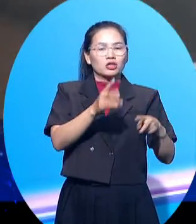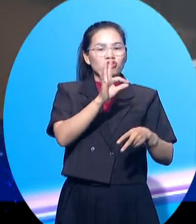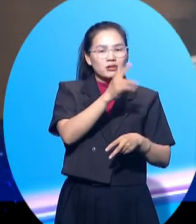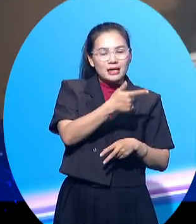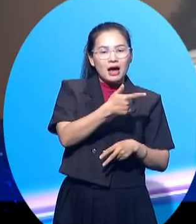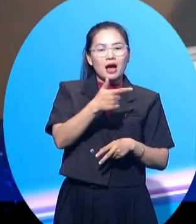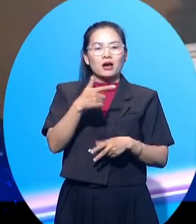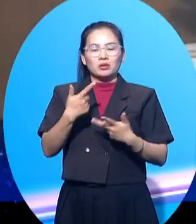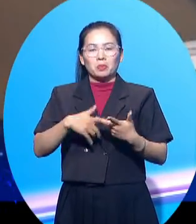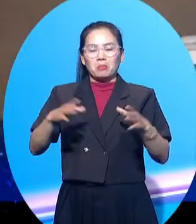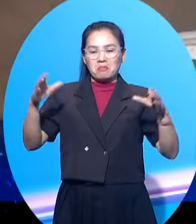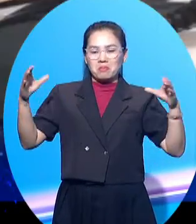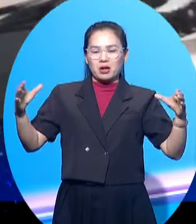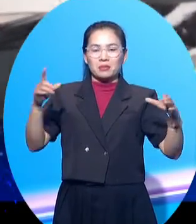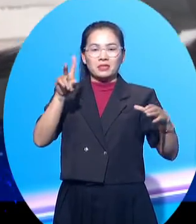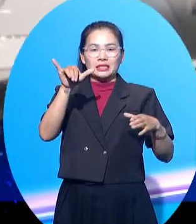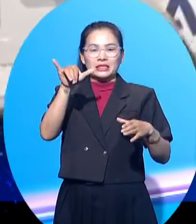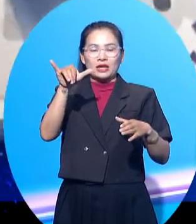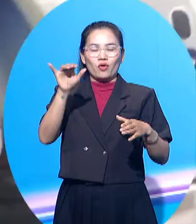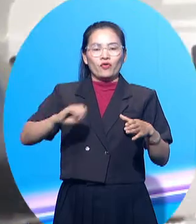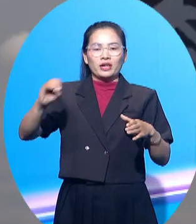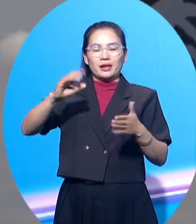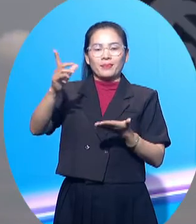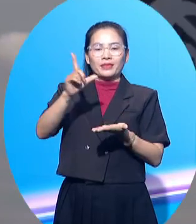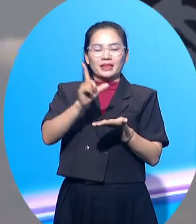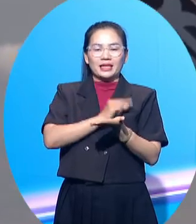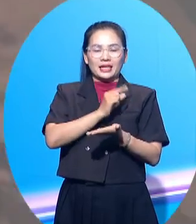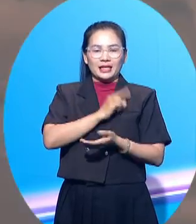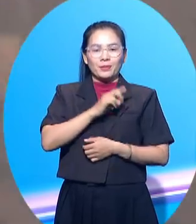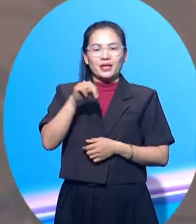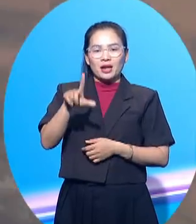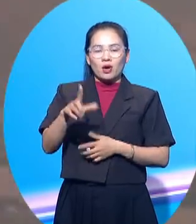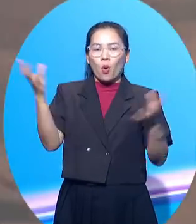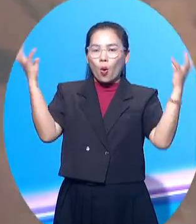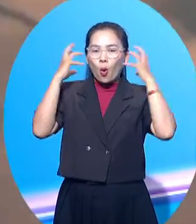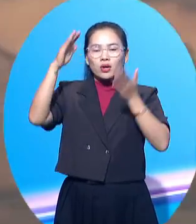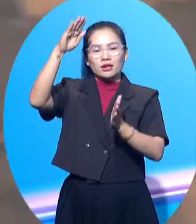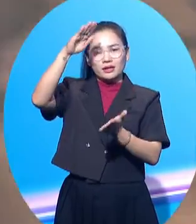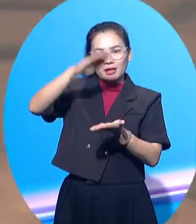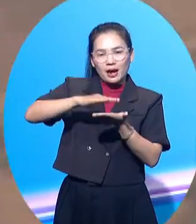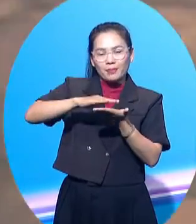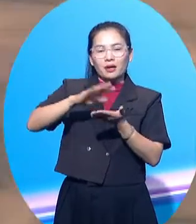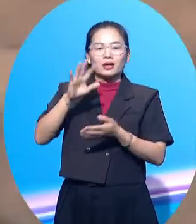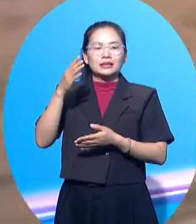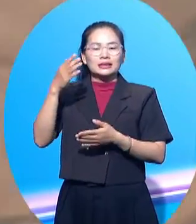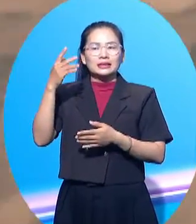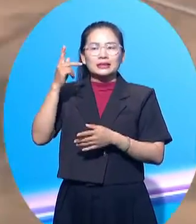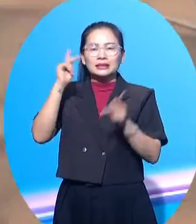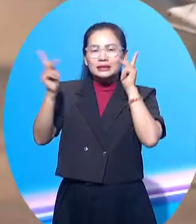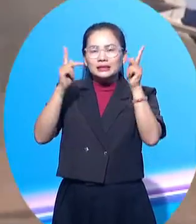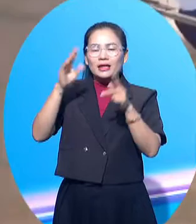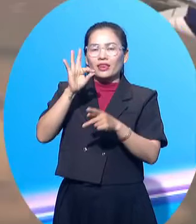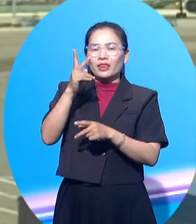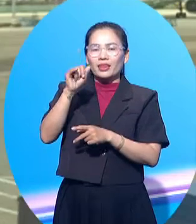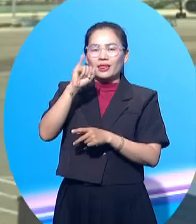mới sẽ giúp máy bay tiết kiệm hơn 16% tiêu hao nhiên liệu, giảm 75% tiếng ồn và giảm được khoảng 50% khí thải độc hại so với các